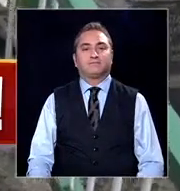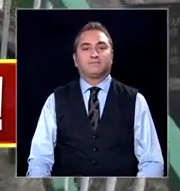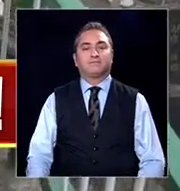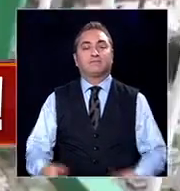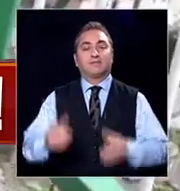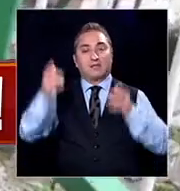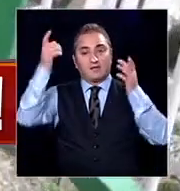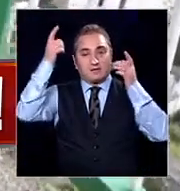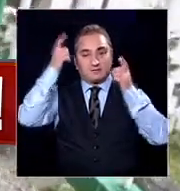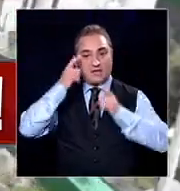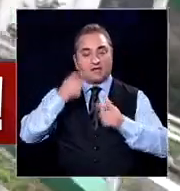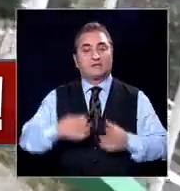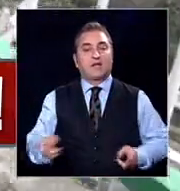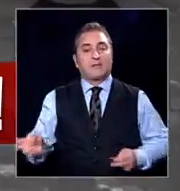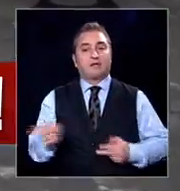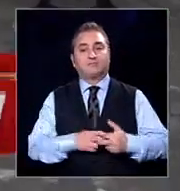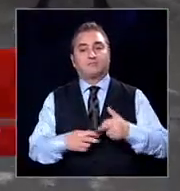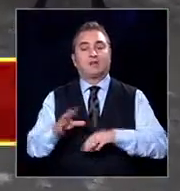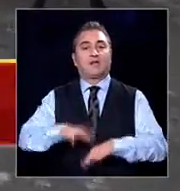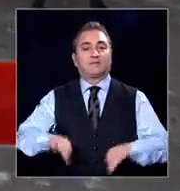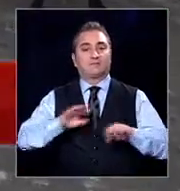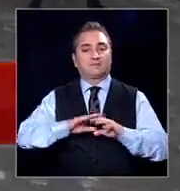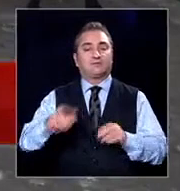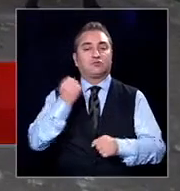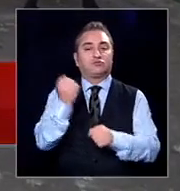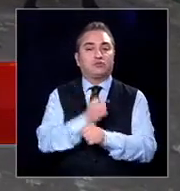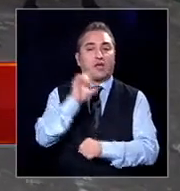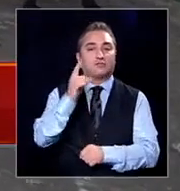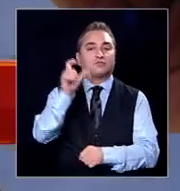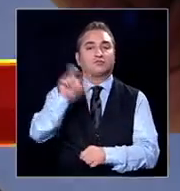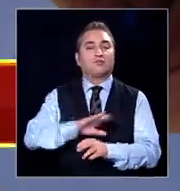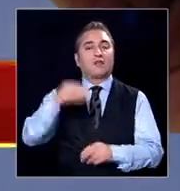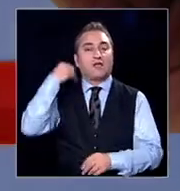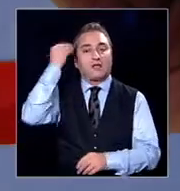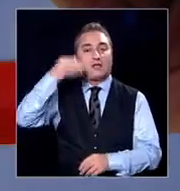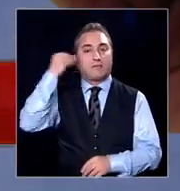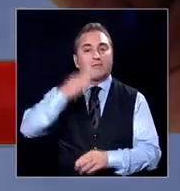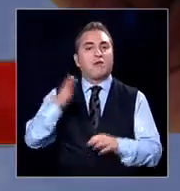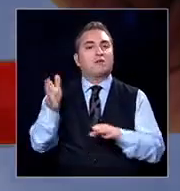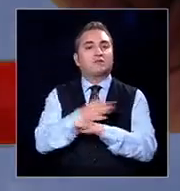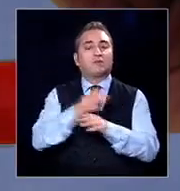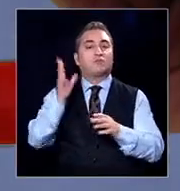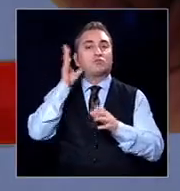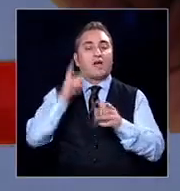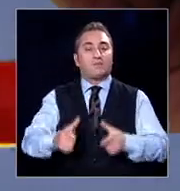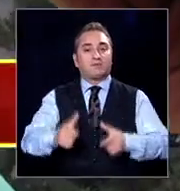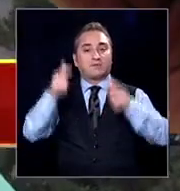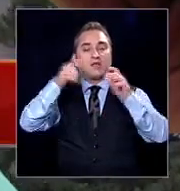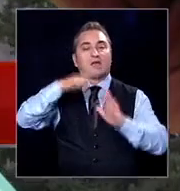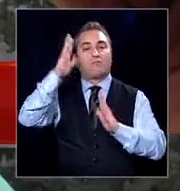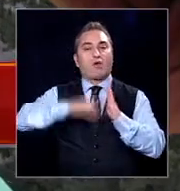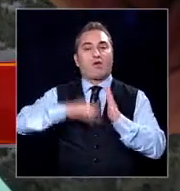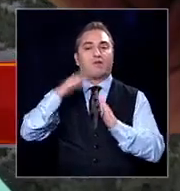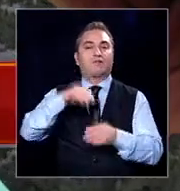Kaskını taktı, kemerlerini bağladı. Ama o bir dağcı değil, imam. Amacıysa cami minaresini boyamak. Hayır